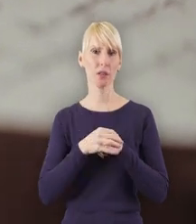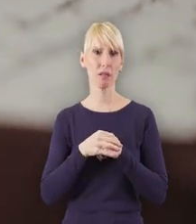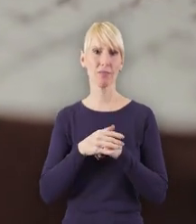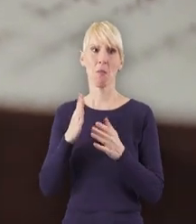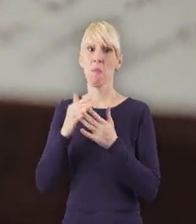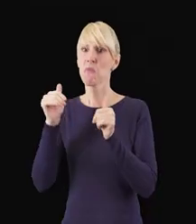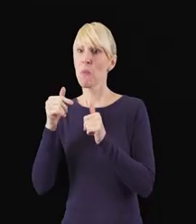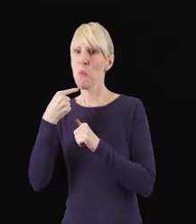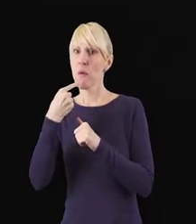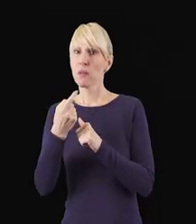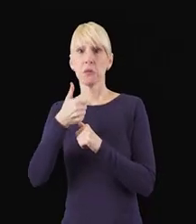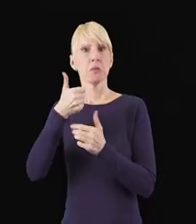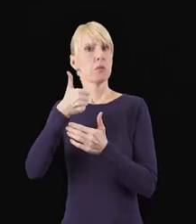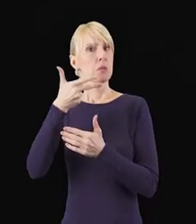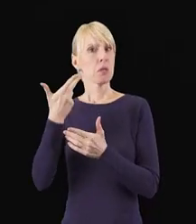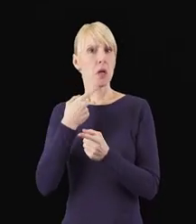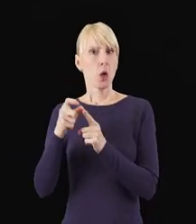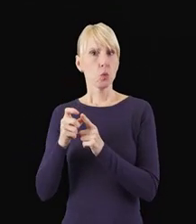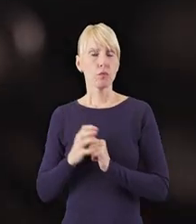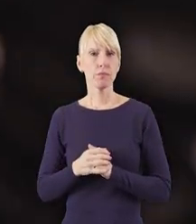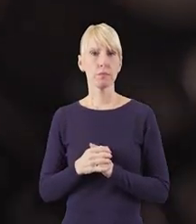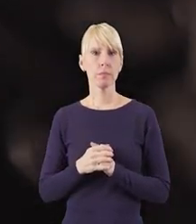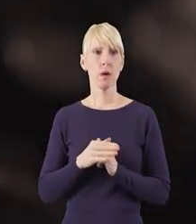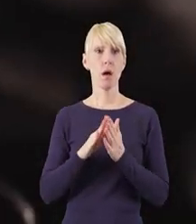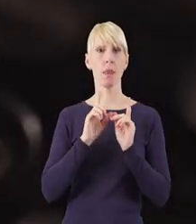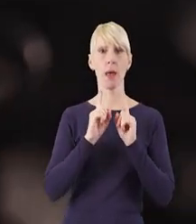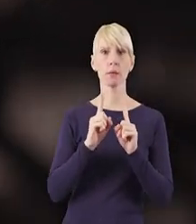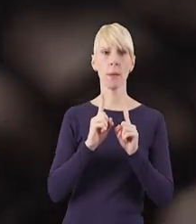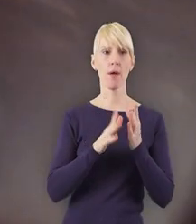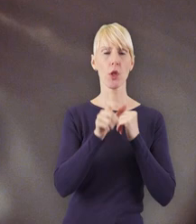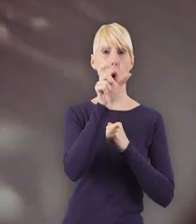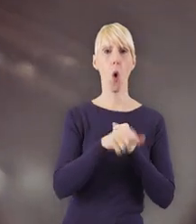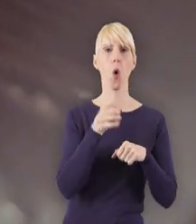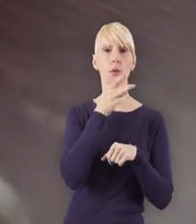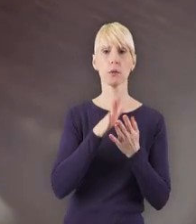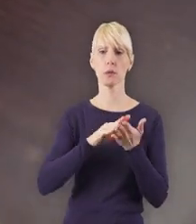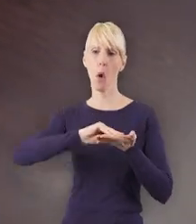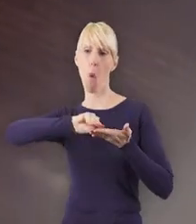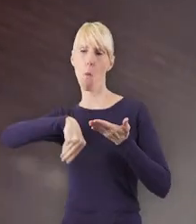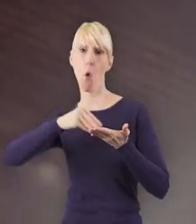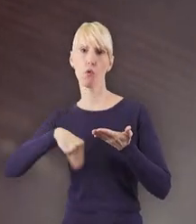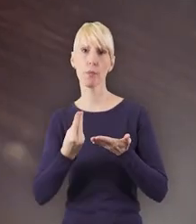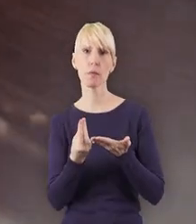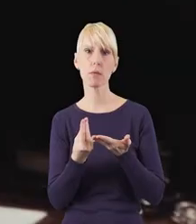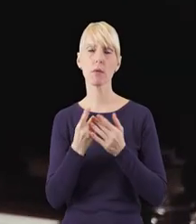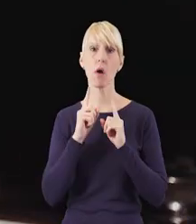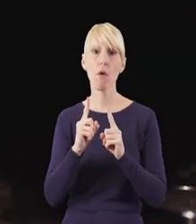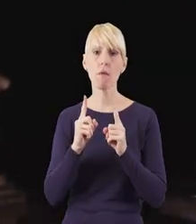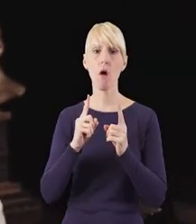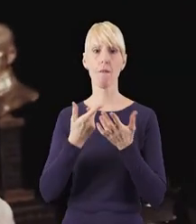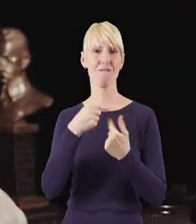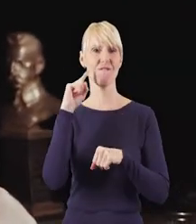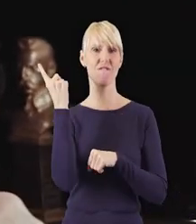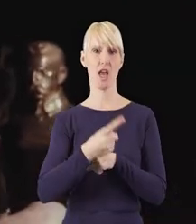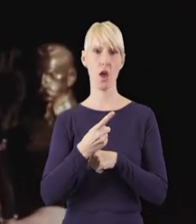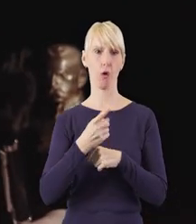Wolno było powiedzieć tylko kilka słów. W obecności oskarżonego podpisywano przygotowany uprzednio